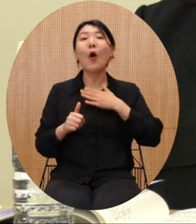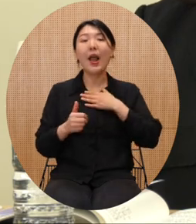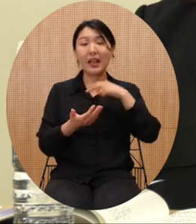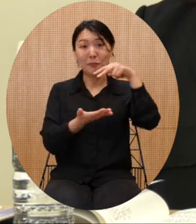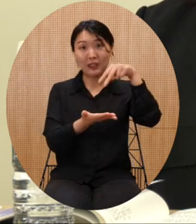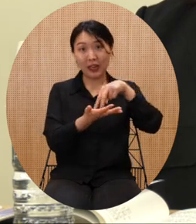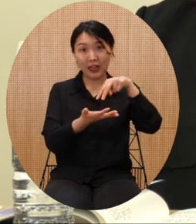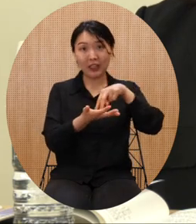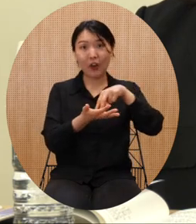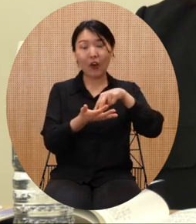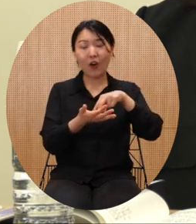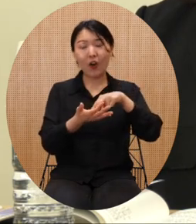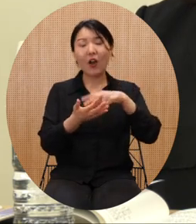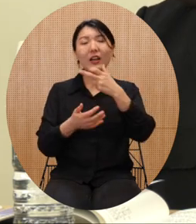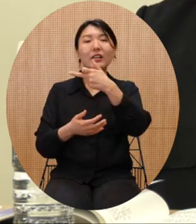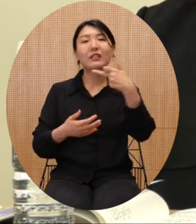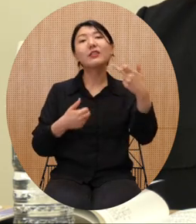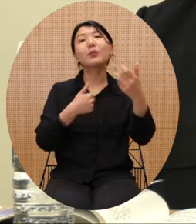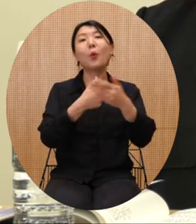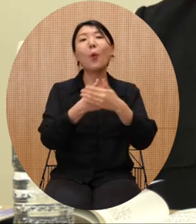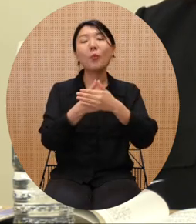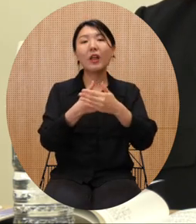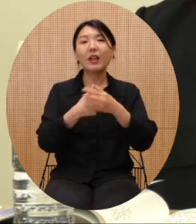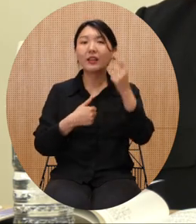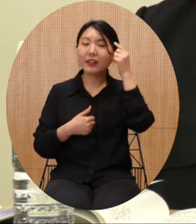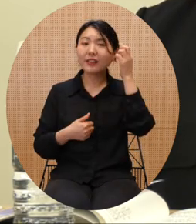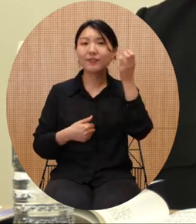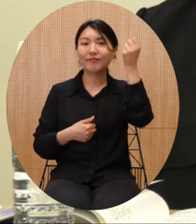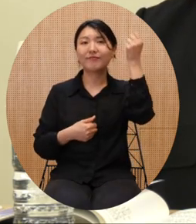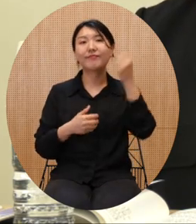분들에게는 도움이 된다고 생각을 하고 있습니다.